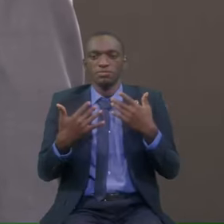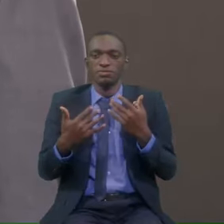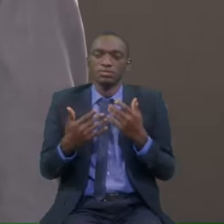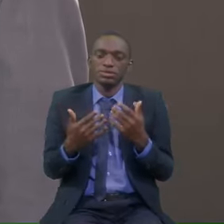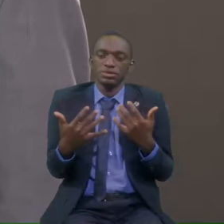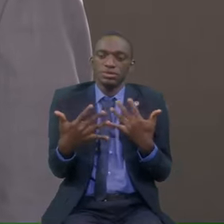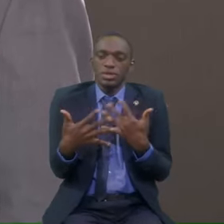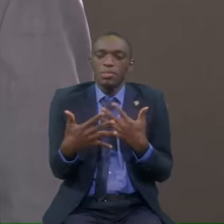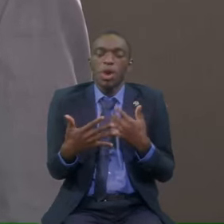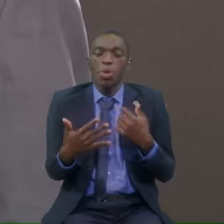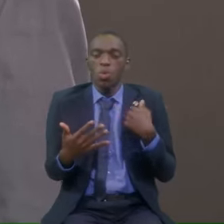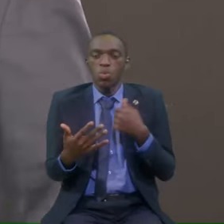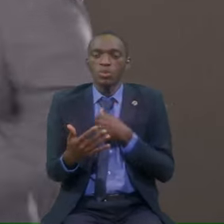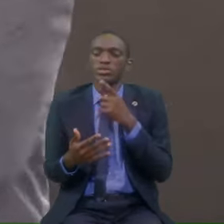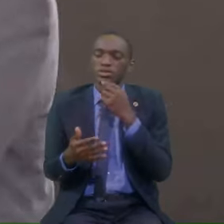disons calme-toi,